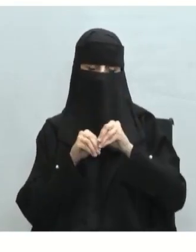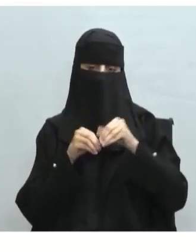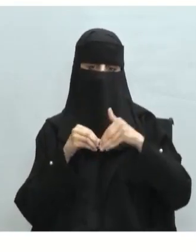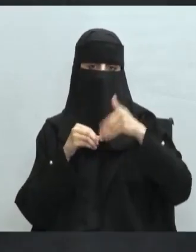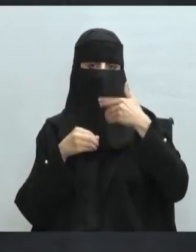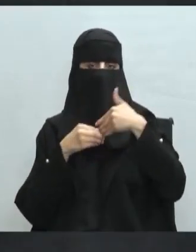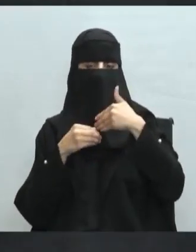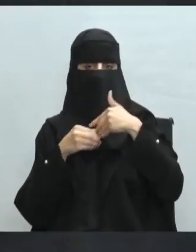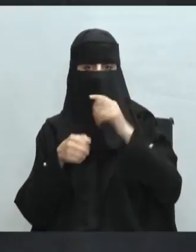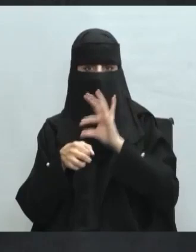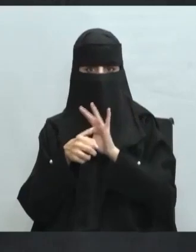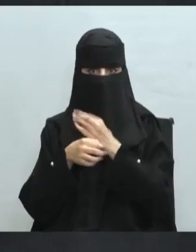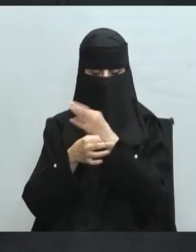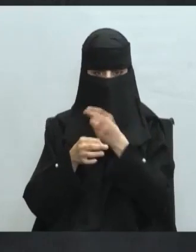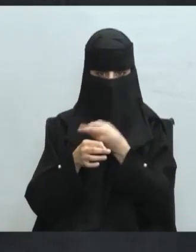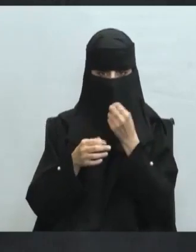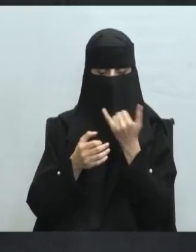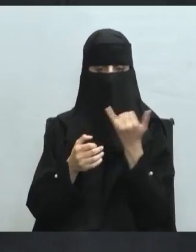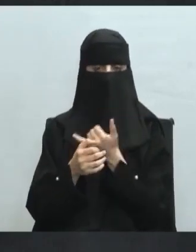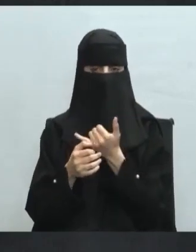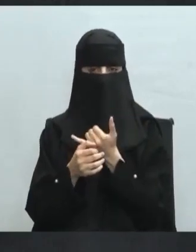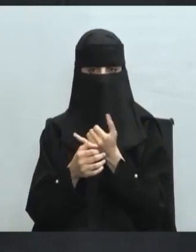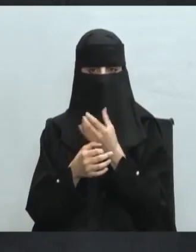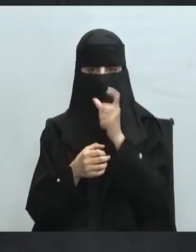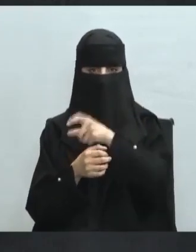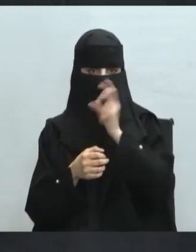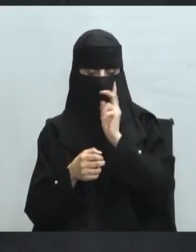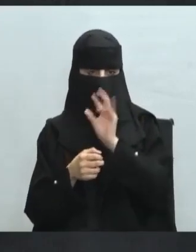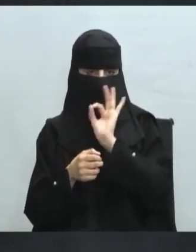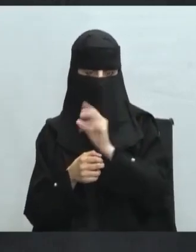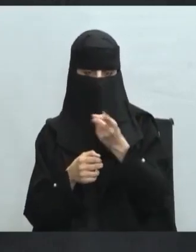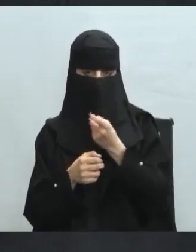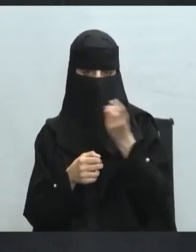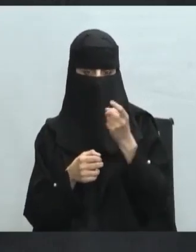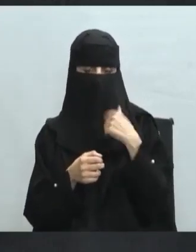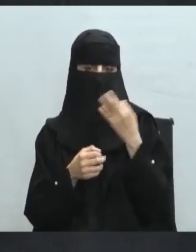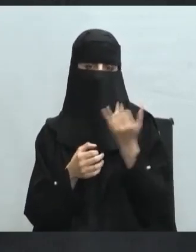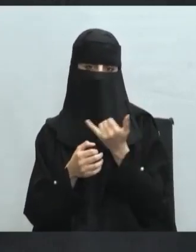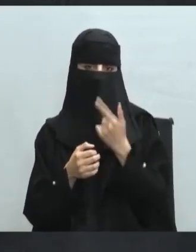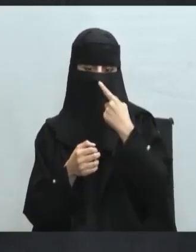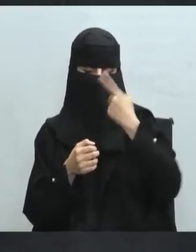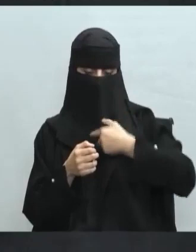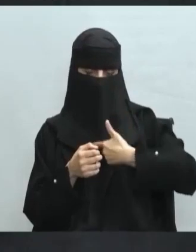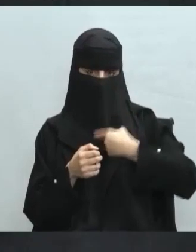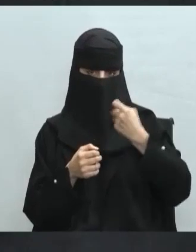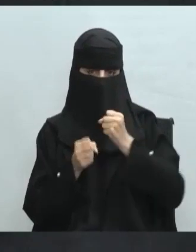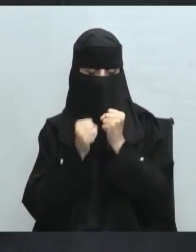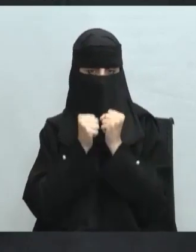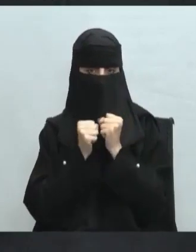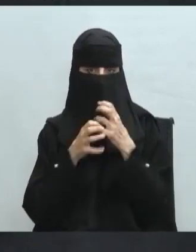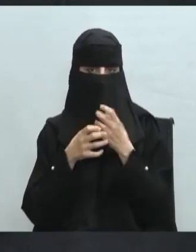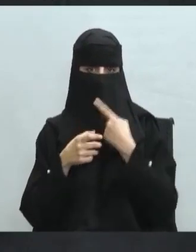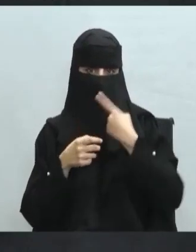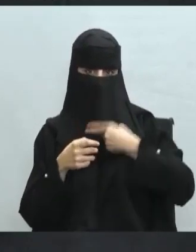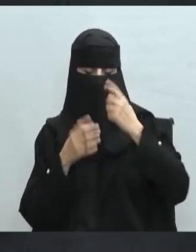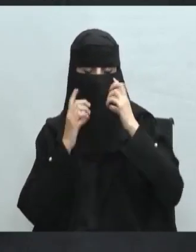يعني ان تفهم نفسك اكثر صعوبه من ان تفهم الناس ففهم الناس اسهل من ذلك ايضا ابدا حيث البدايه واستمر حتى تصل الى